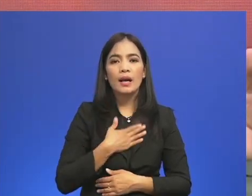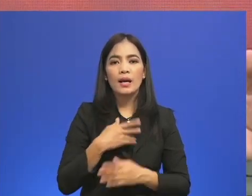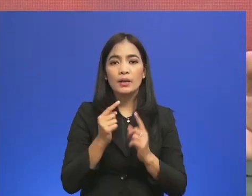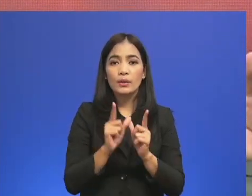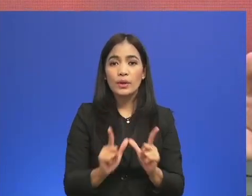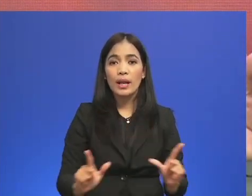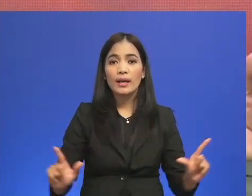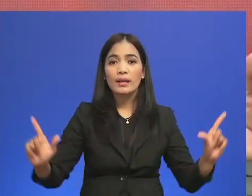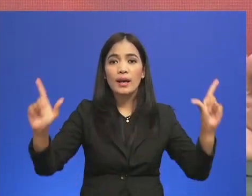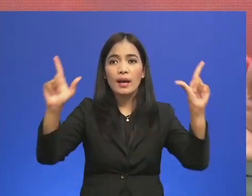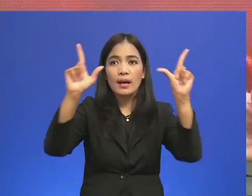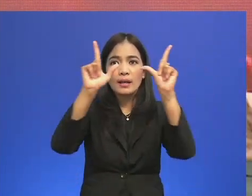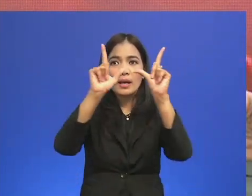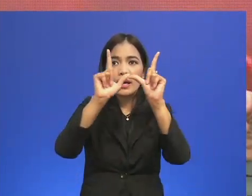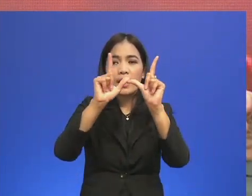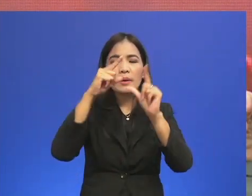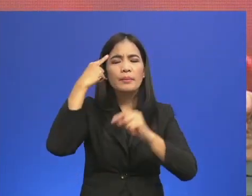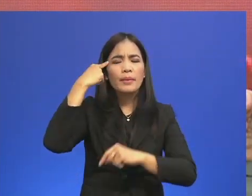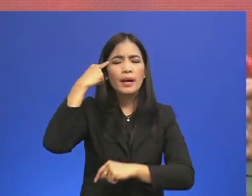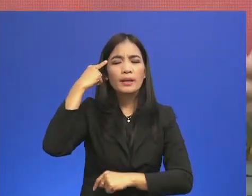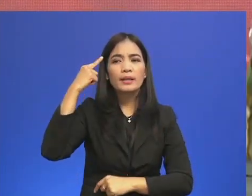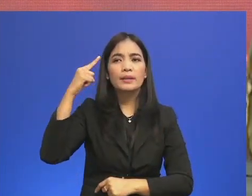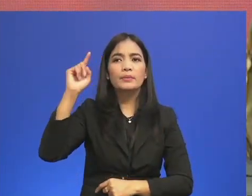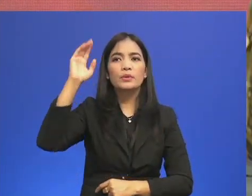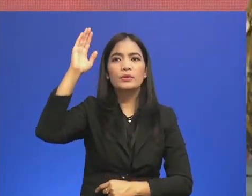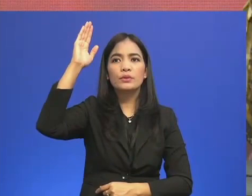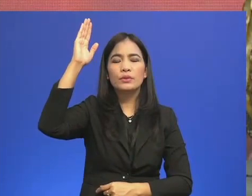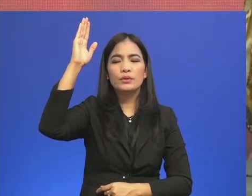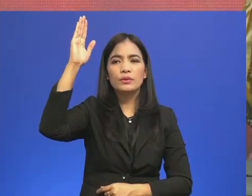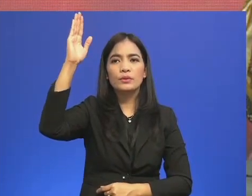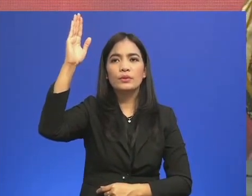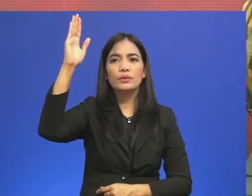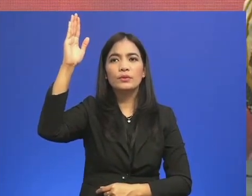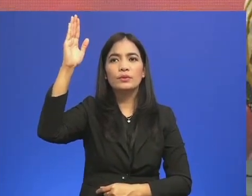agar aku layak bagimu.